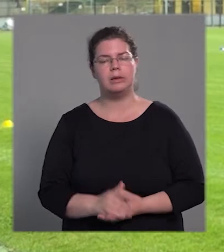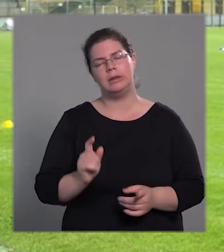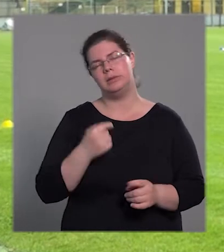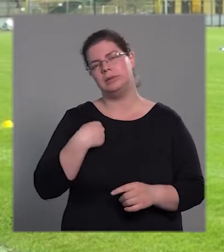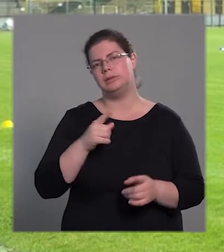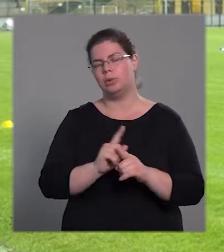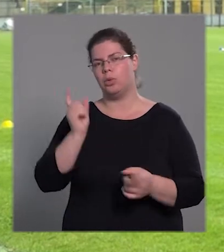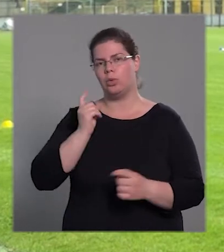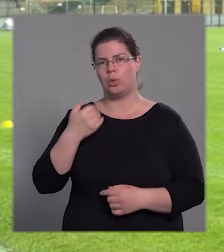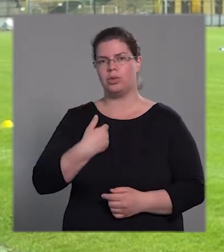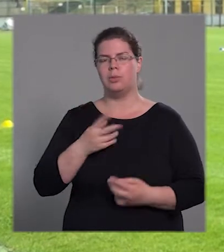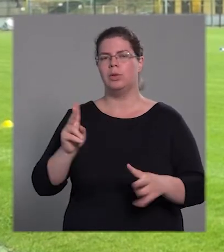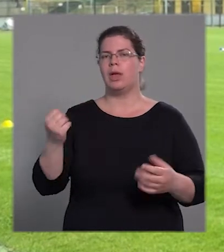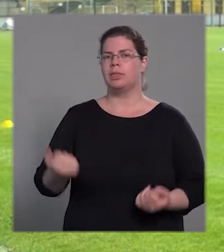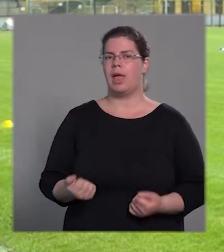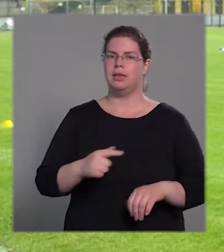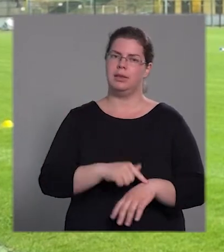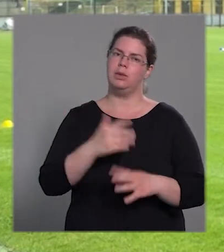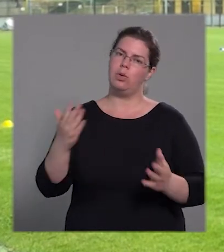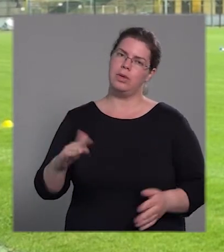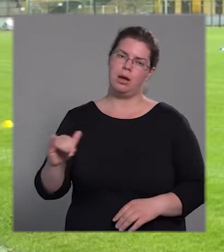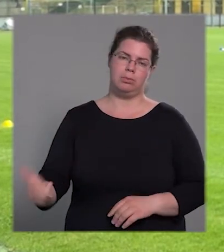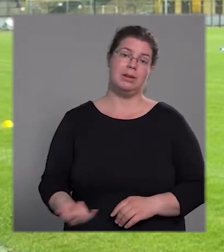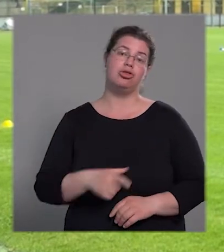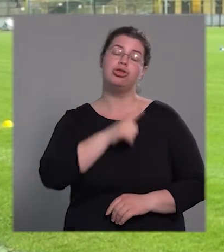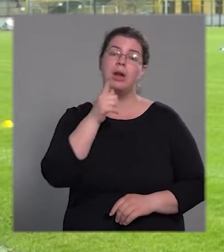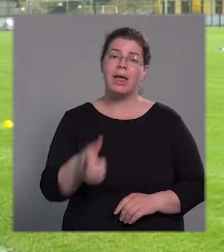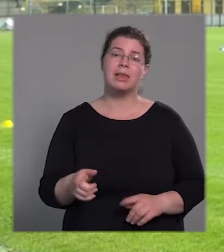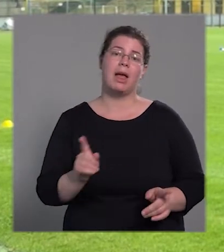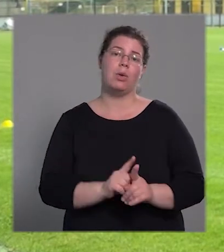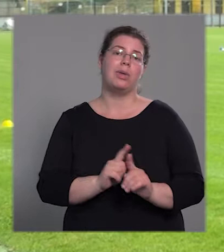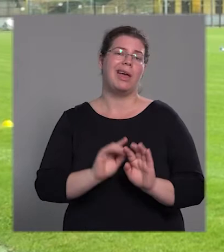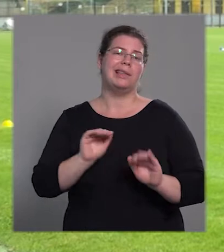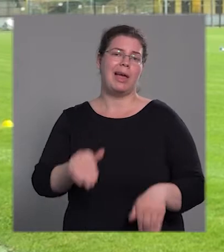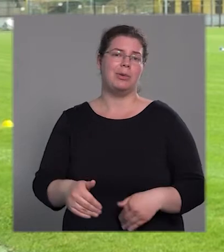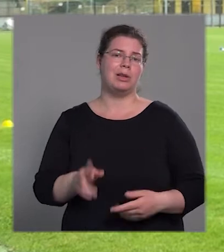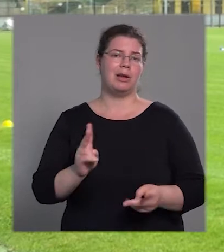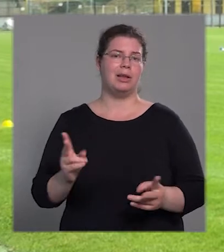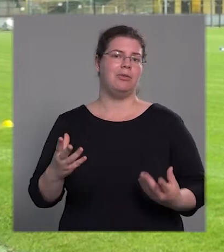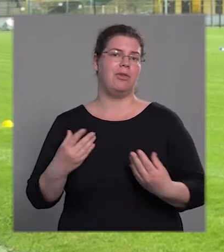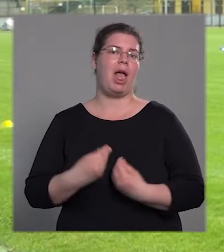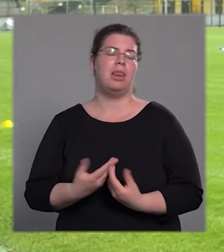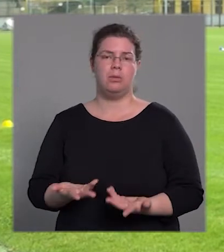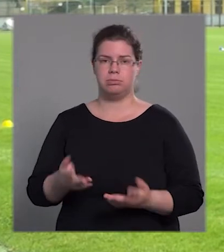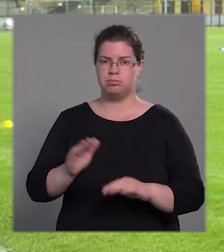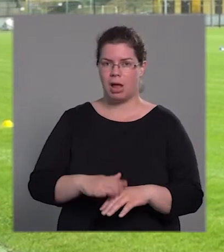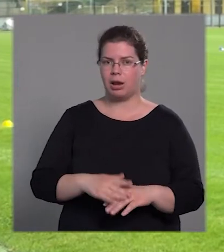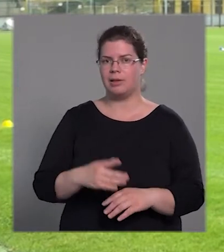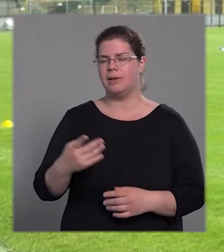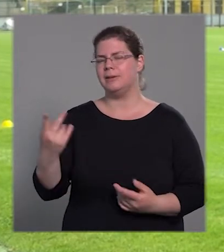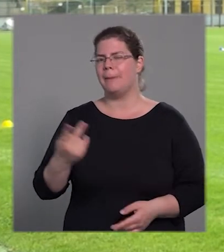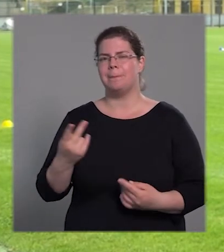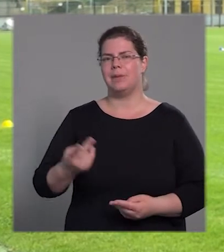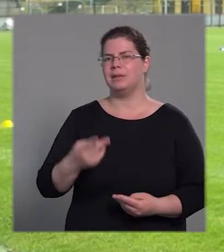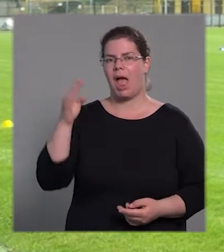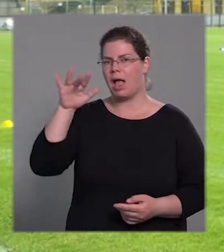gondolom, hogy a nehéz időszakban is lesznek olyan támogatóink, akik velünk maradnak. Természetesen